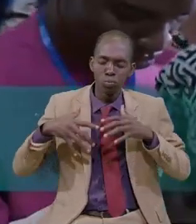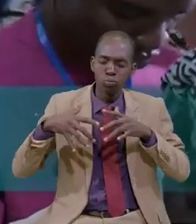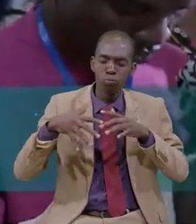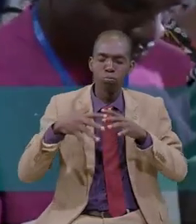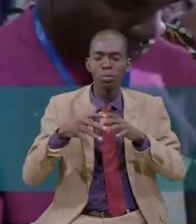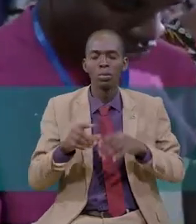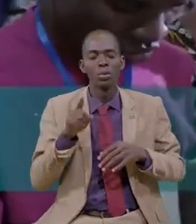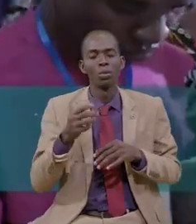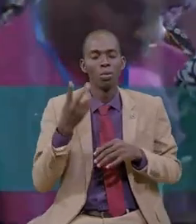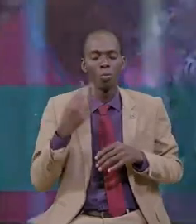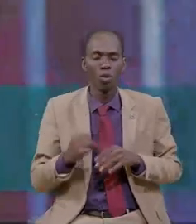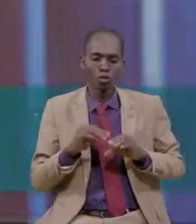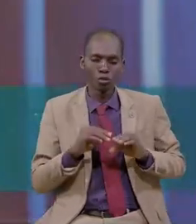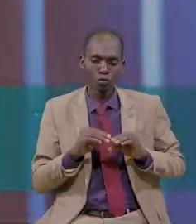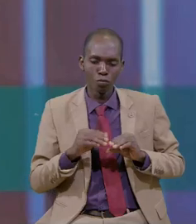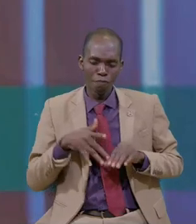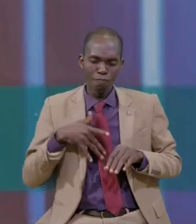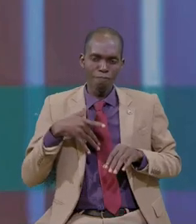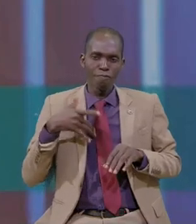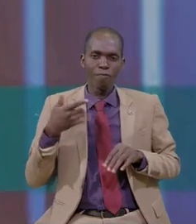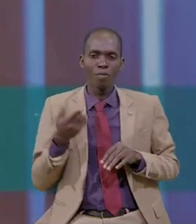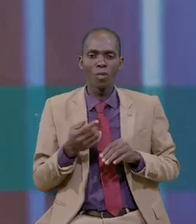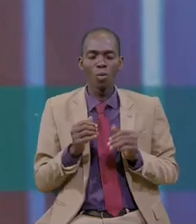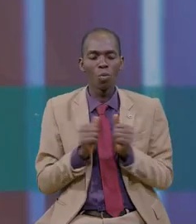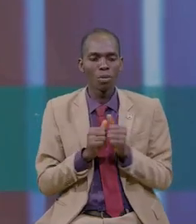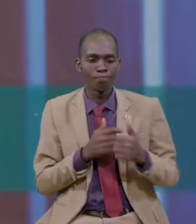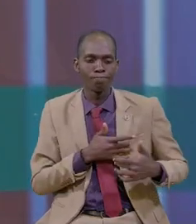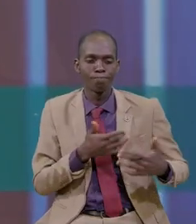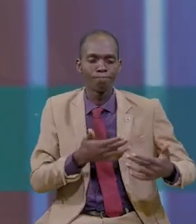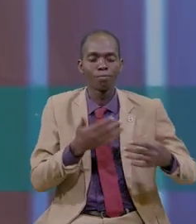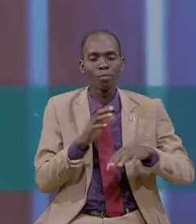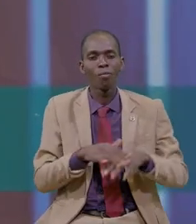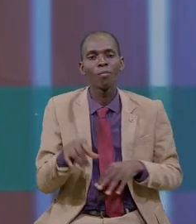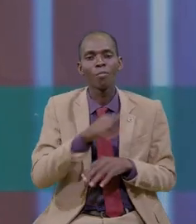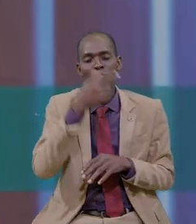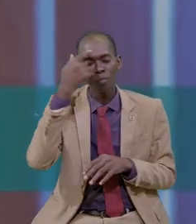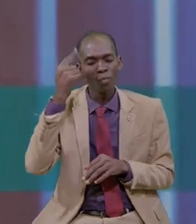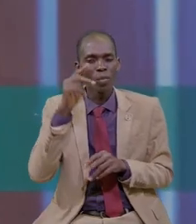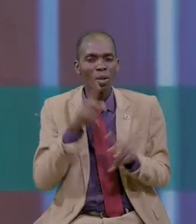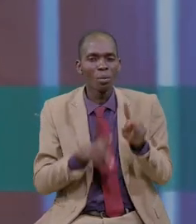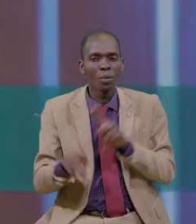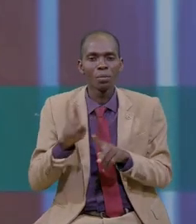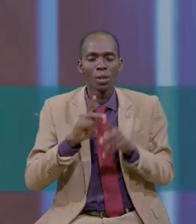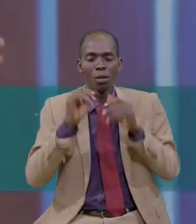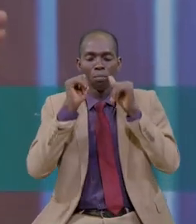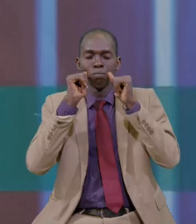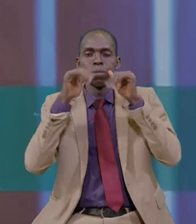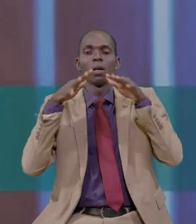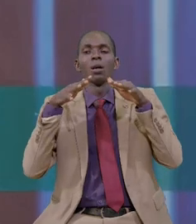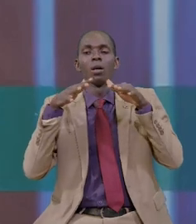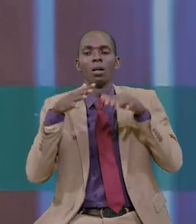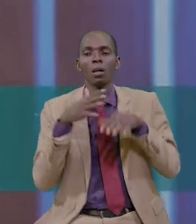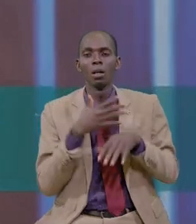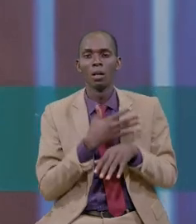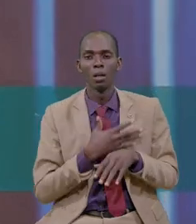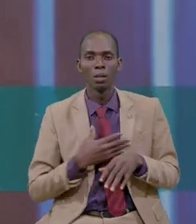Voyant la foule, il fut ému de compassion pour elle, parce qu'elle était languissante et abattue,